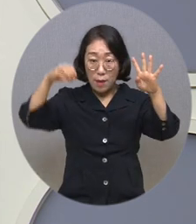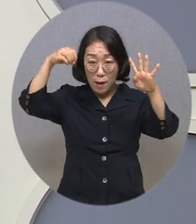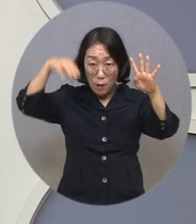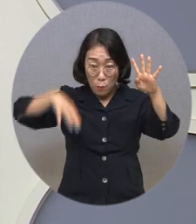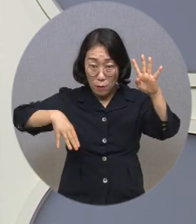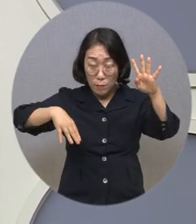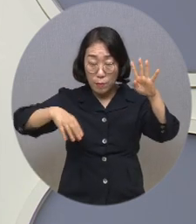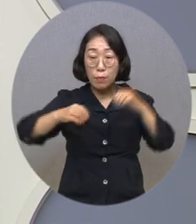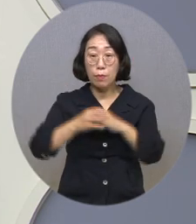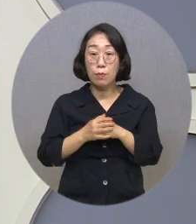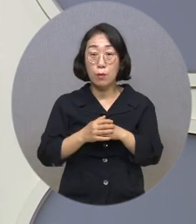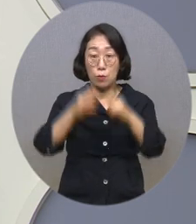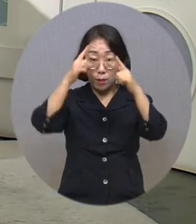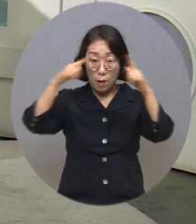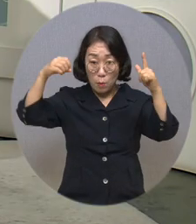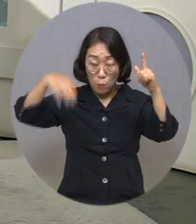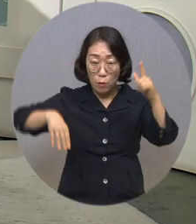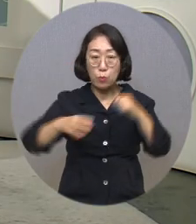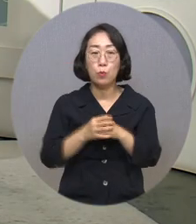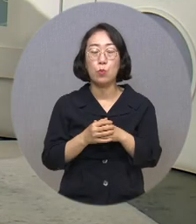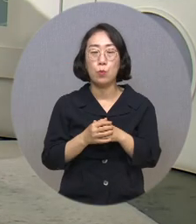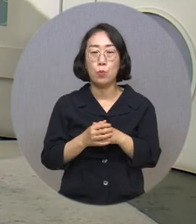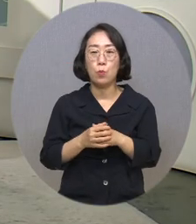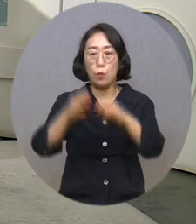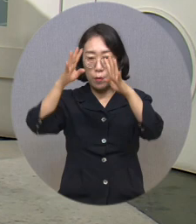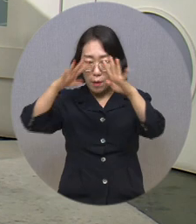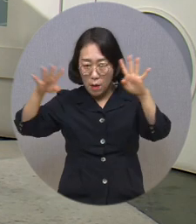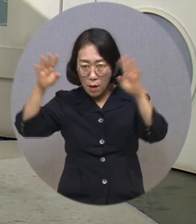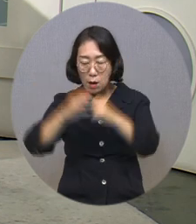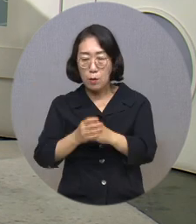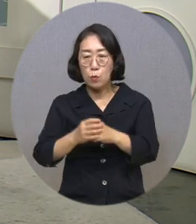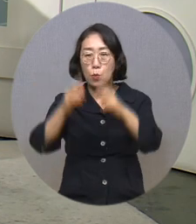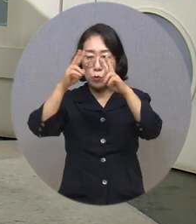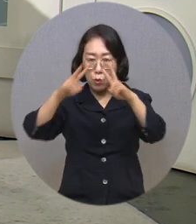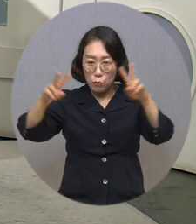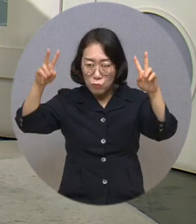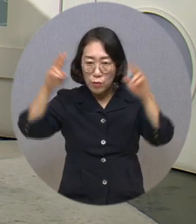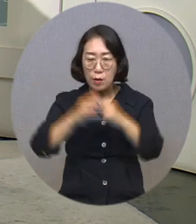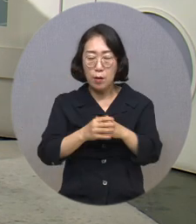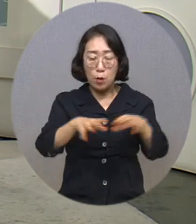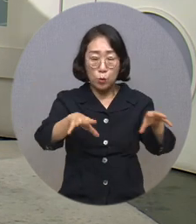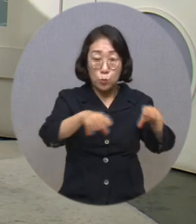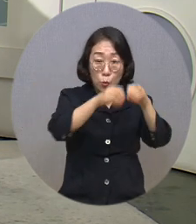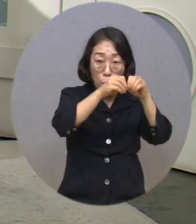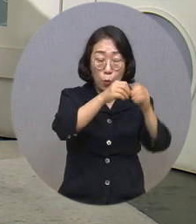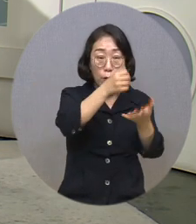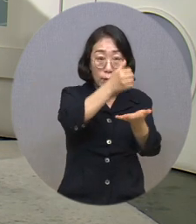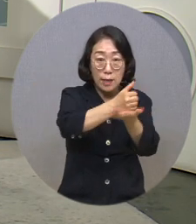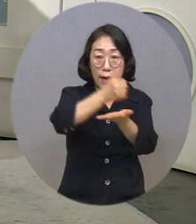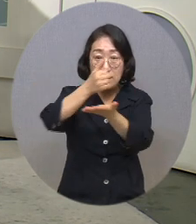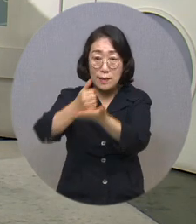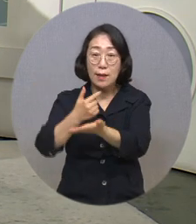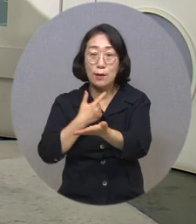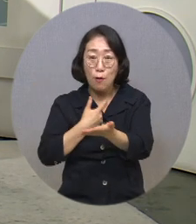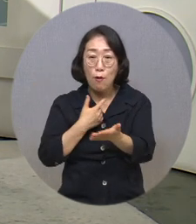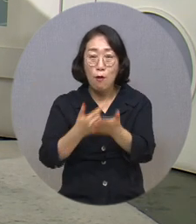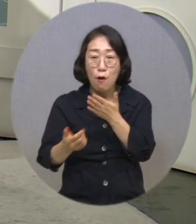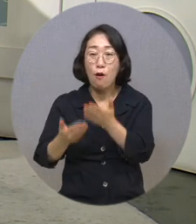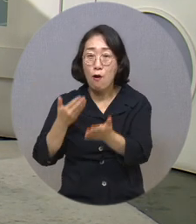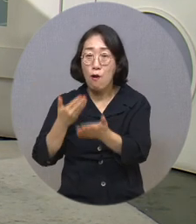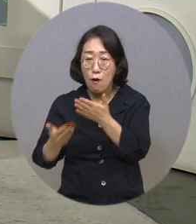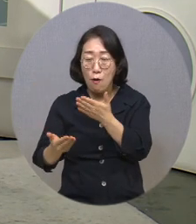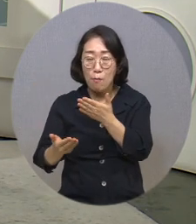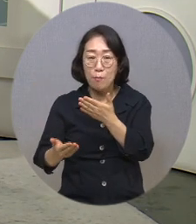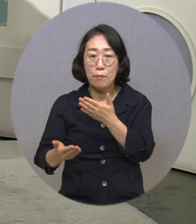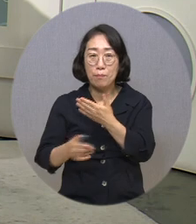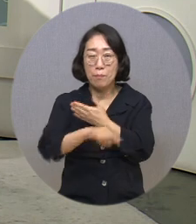또 교수들도 했고 또 전문 대학 교수고 또 총장도 했고 어쩌다 보니까 다 해 이제 이렇게 하다